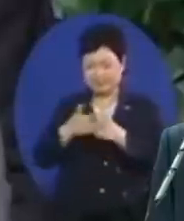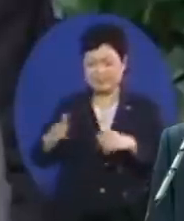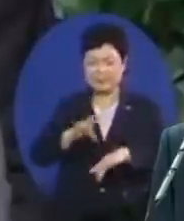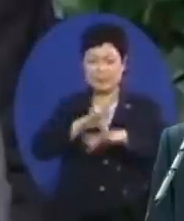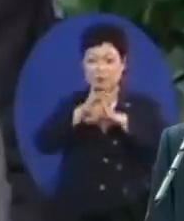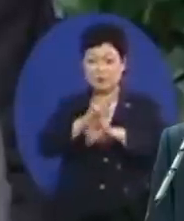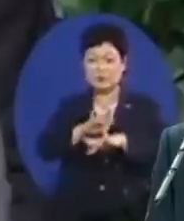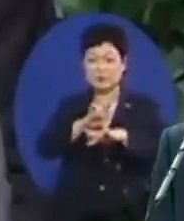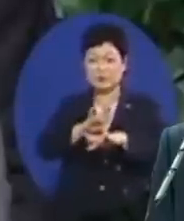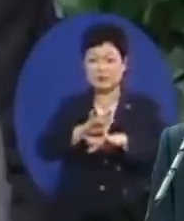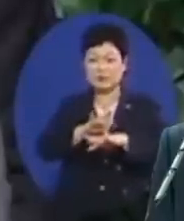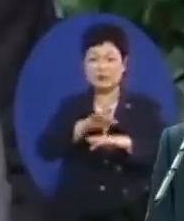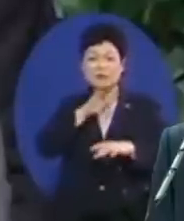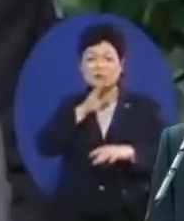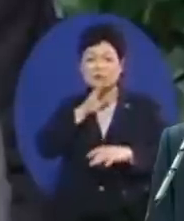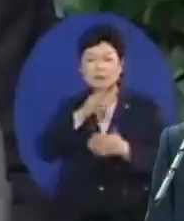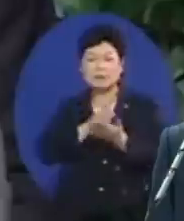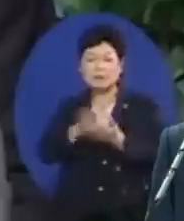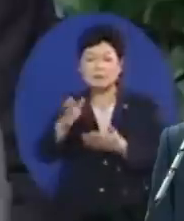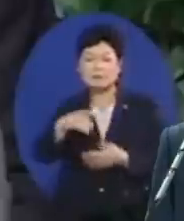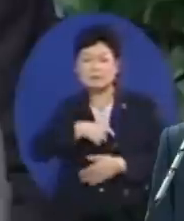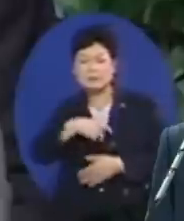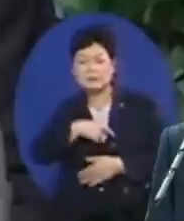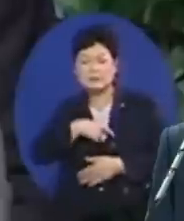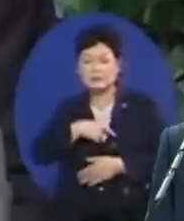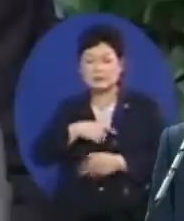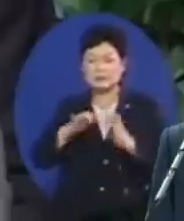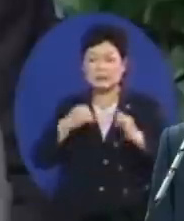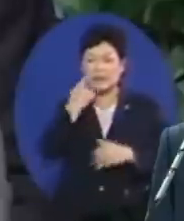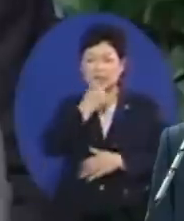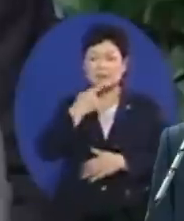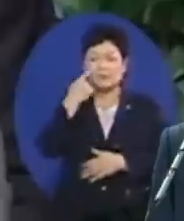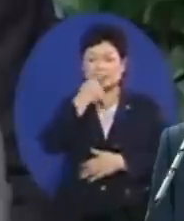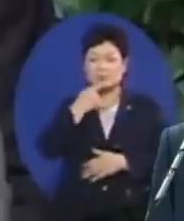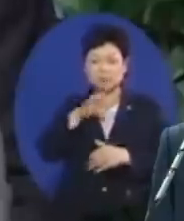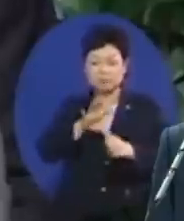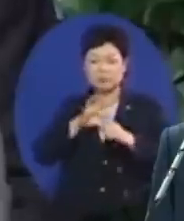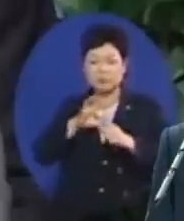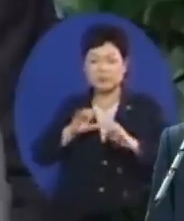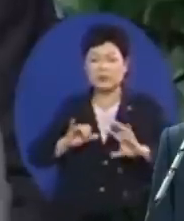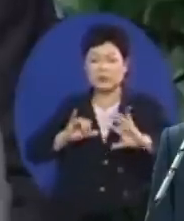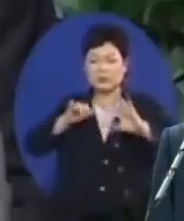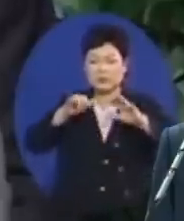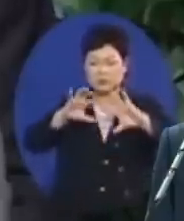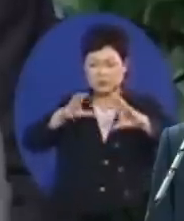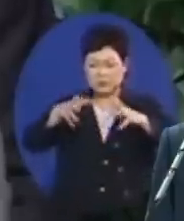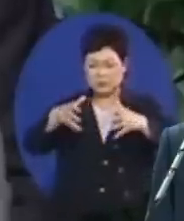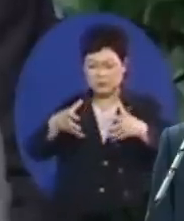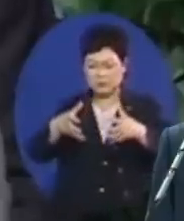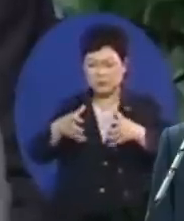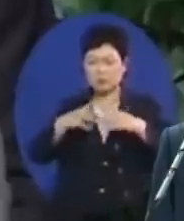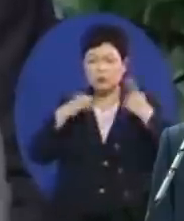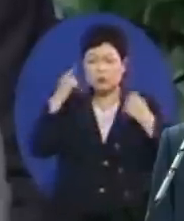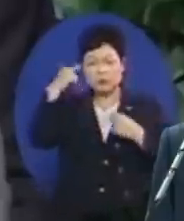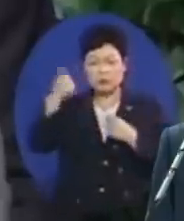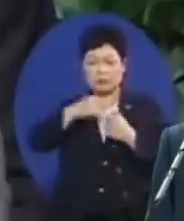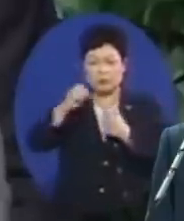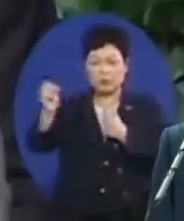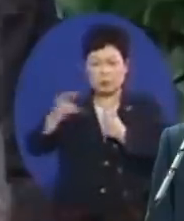귀신이 안 쫓겨나가려고 사람들의 입술을 통해서 세계에 많은 공격을 한